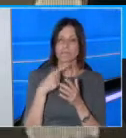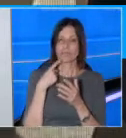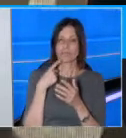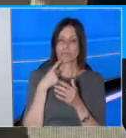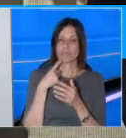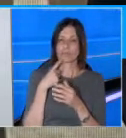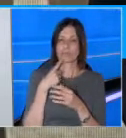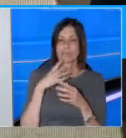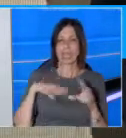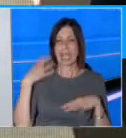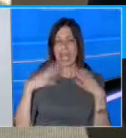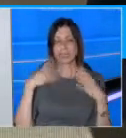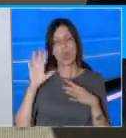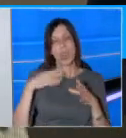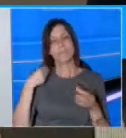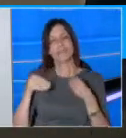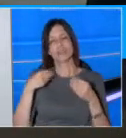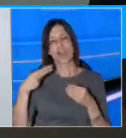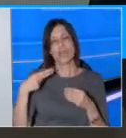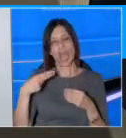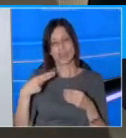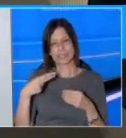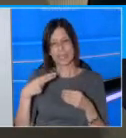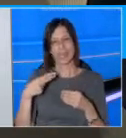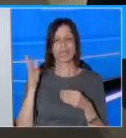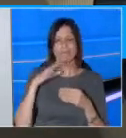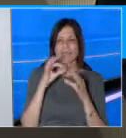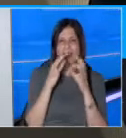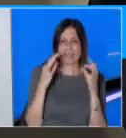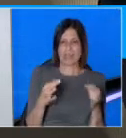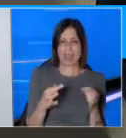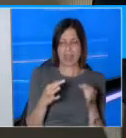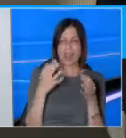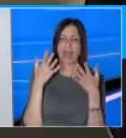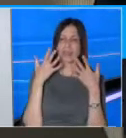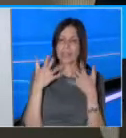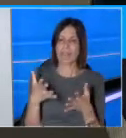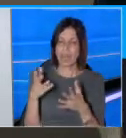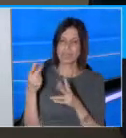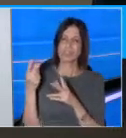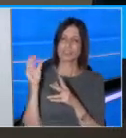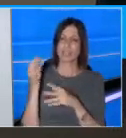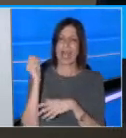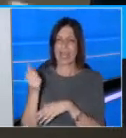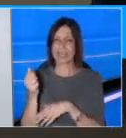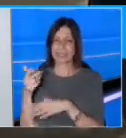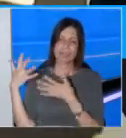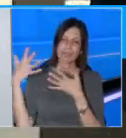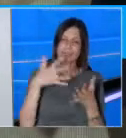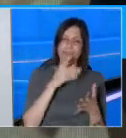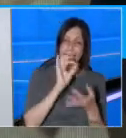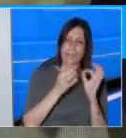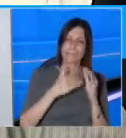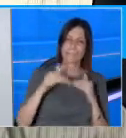הכנסת על פשרת האוזר, ואז התחיל התקפה מהצד השני, מהכנסת אל בגץ, בעיקר מחברי